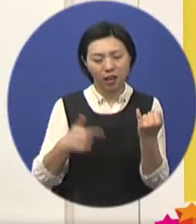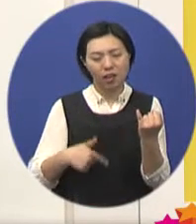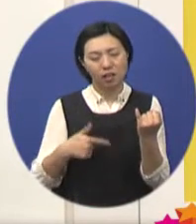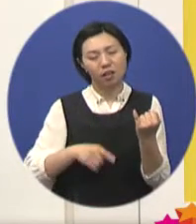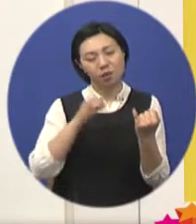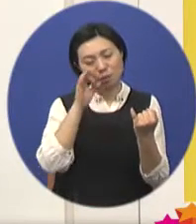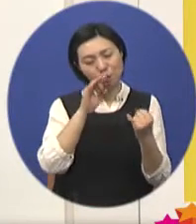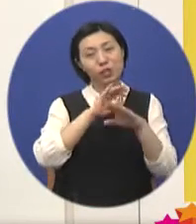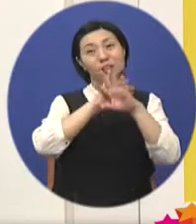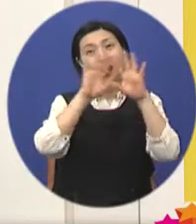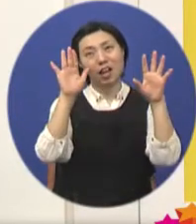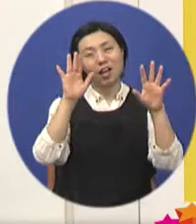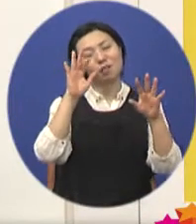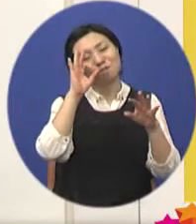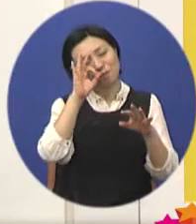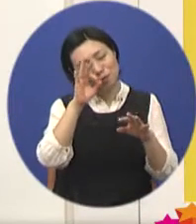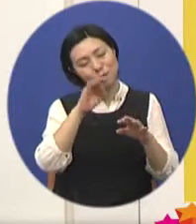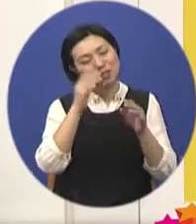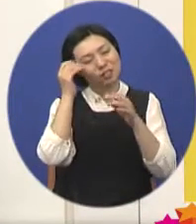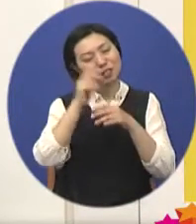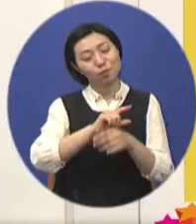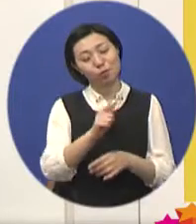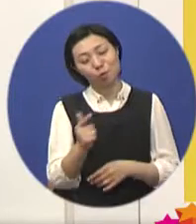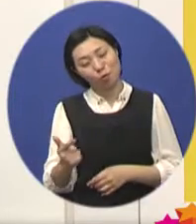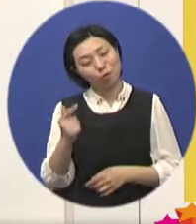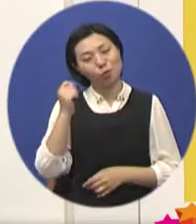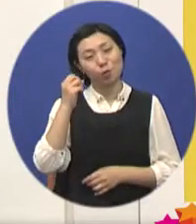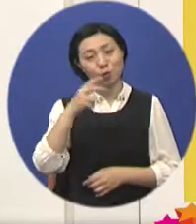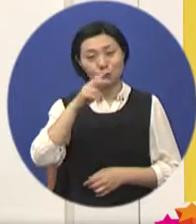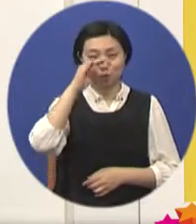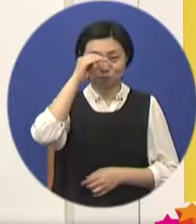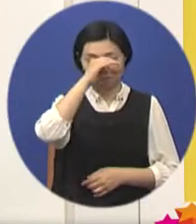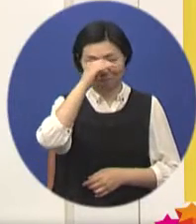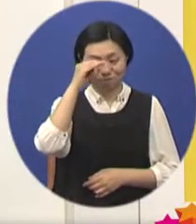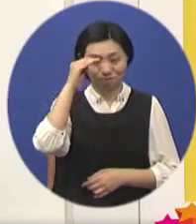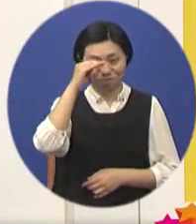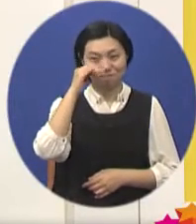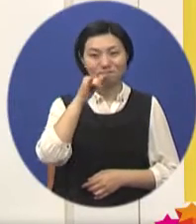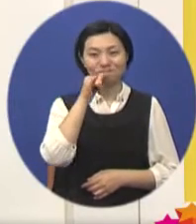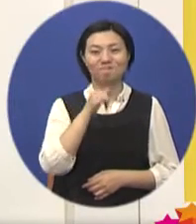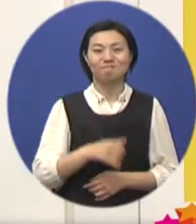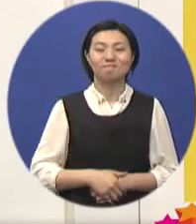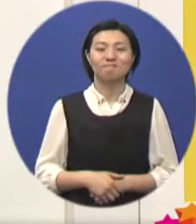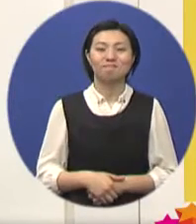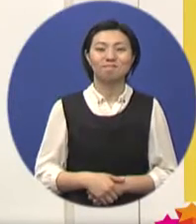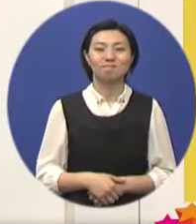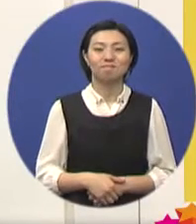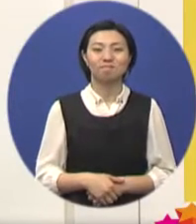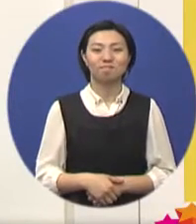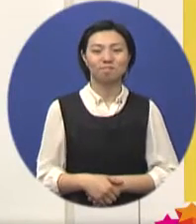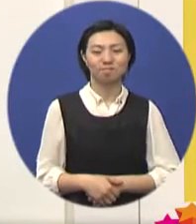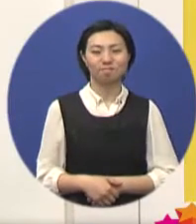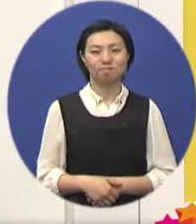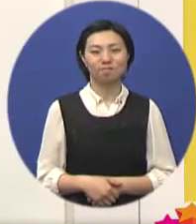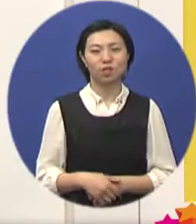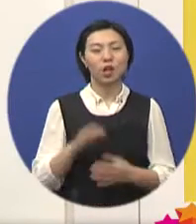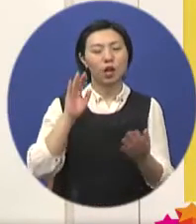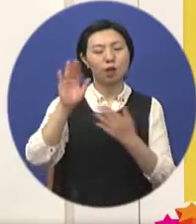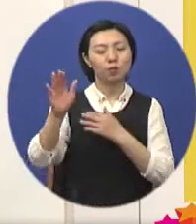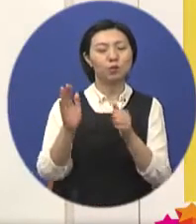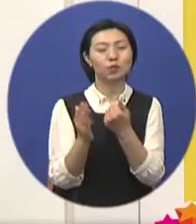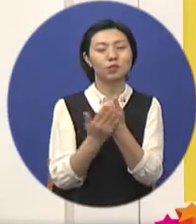낮에 보고 저녁에 보고 낮에도 보고 저녁에도 보고 네, 네. 고맙습니다. 앞으로도 그래. 많이